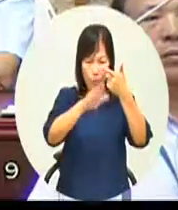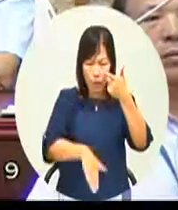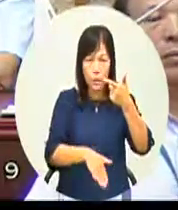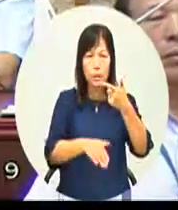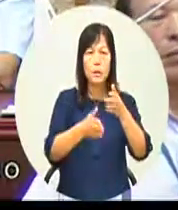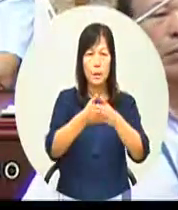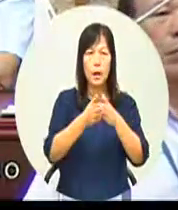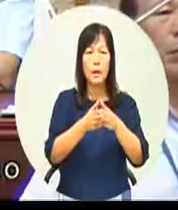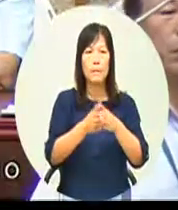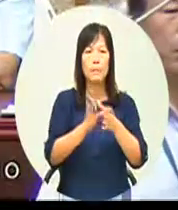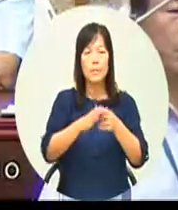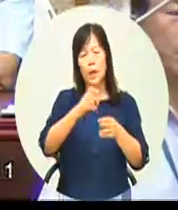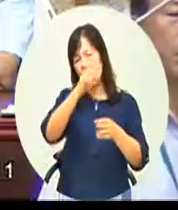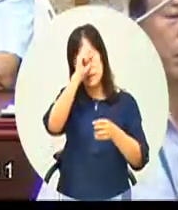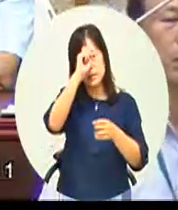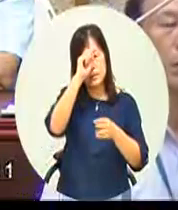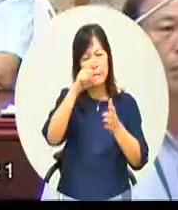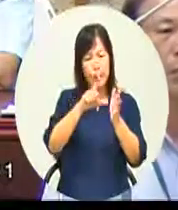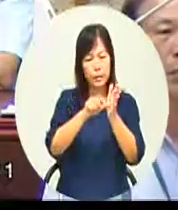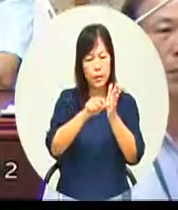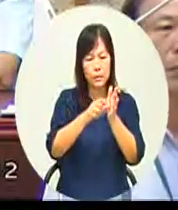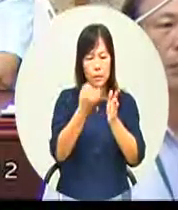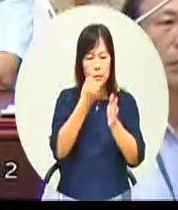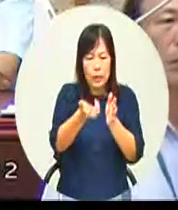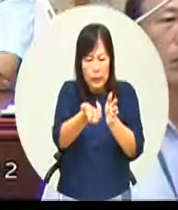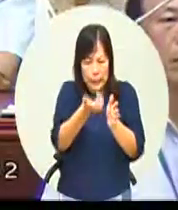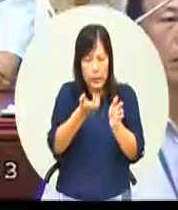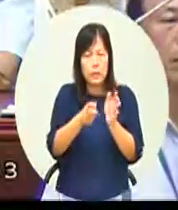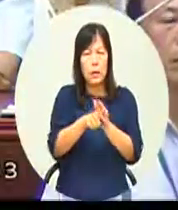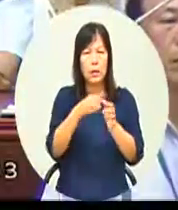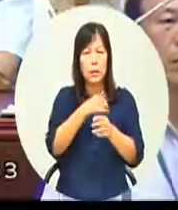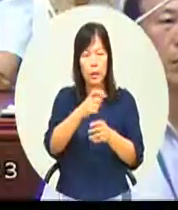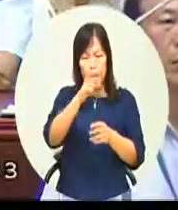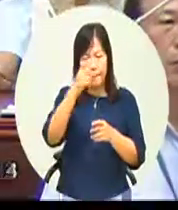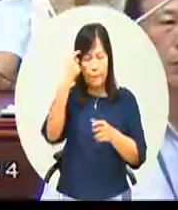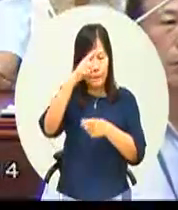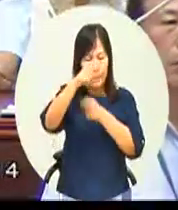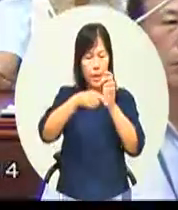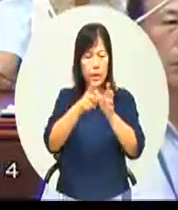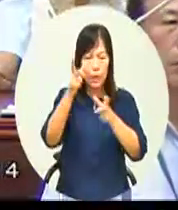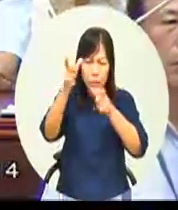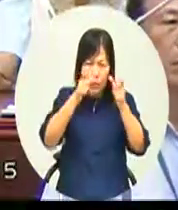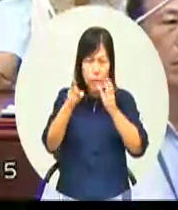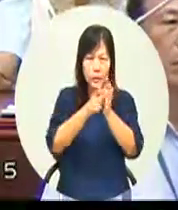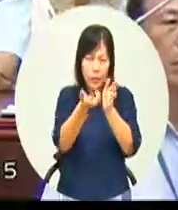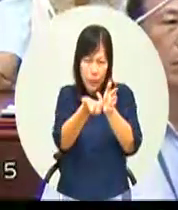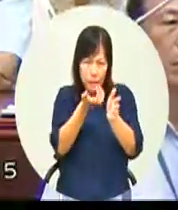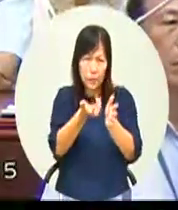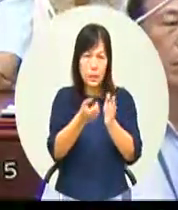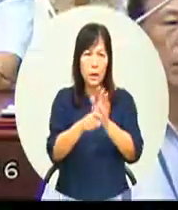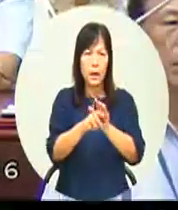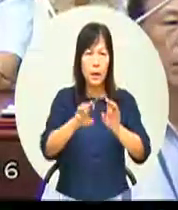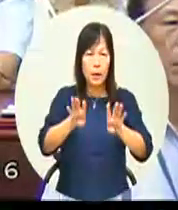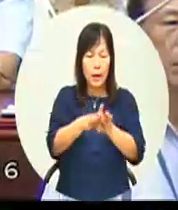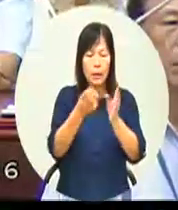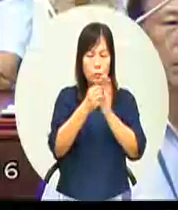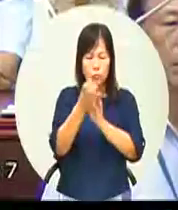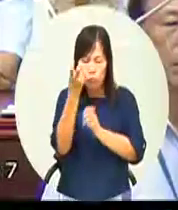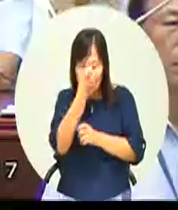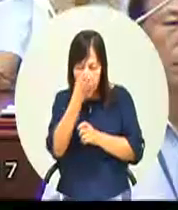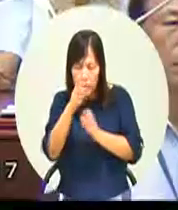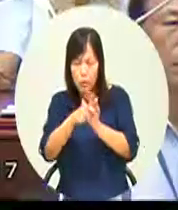但是我们还是希望把这个期程再往前移，也就是说，我们希望在明年春节前，然后来进行处理勘的作